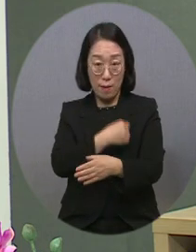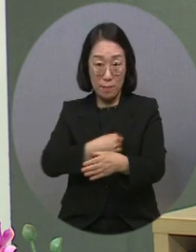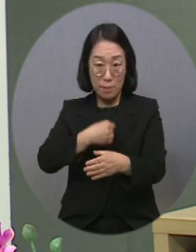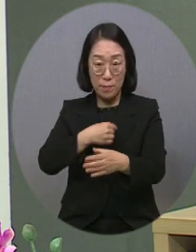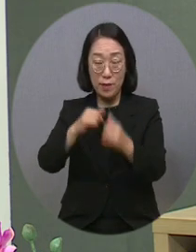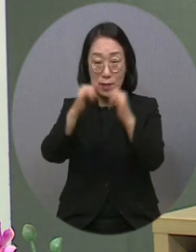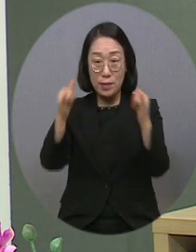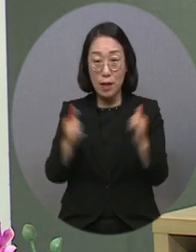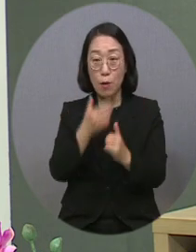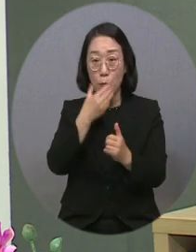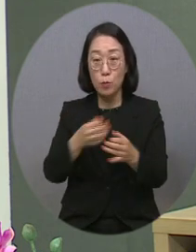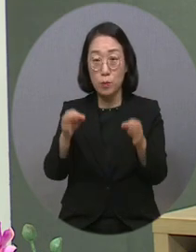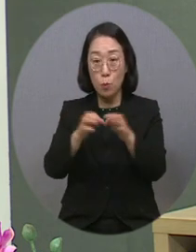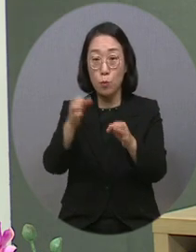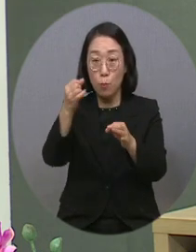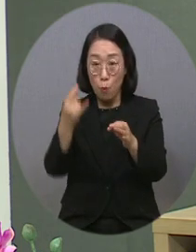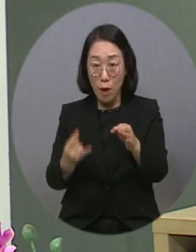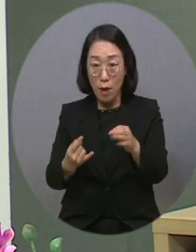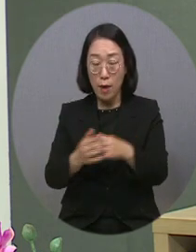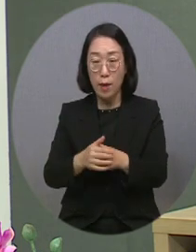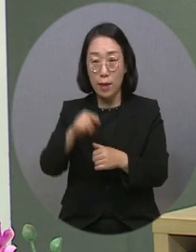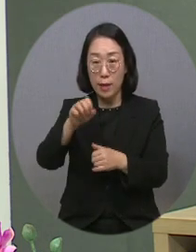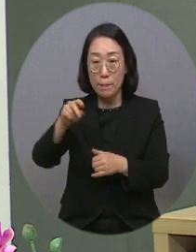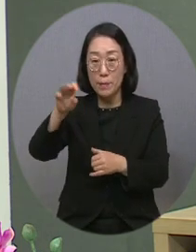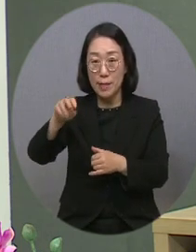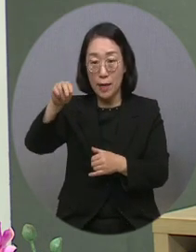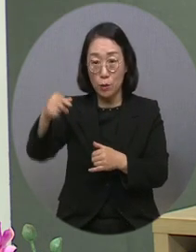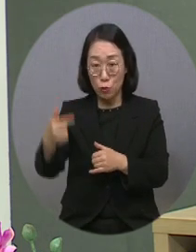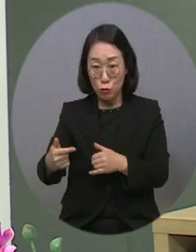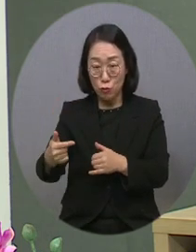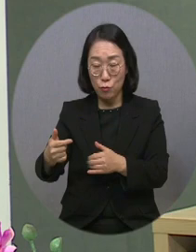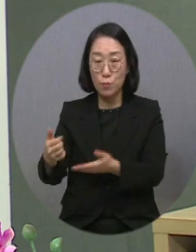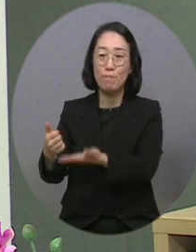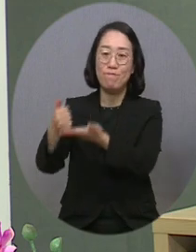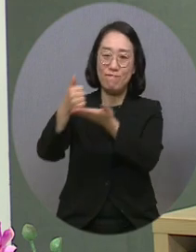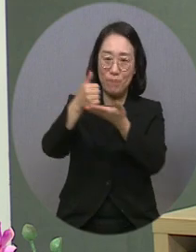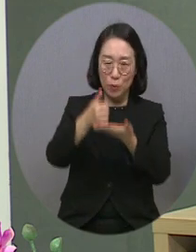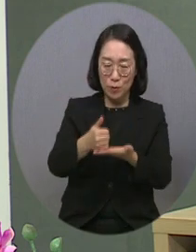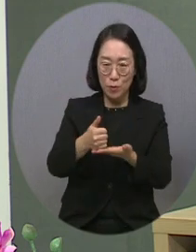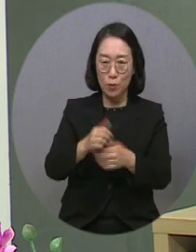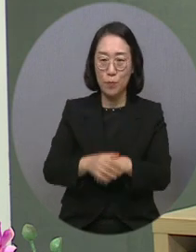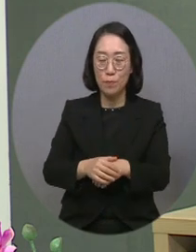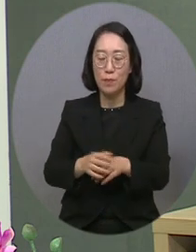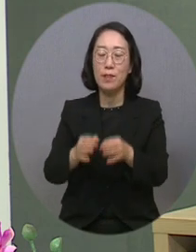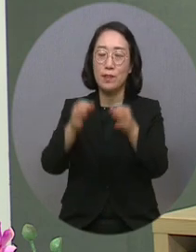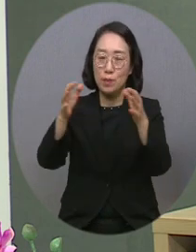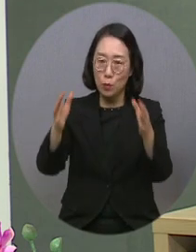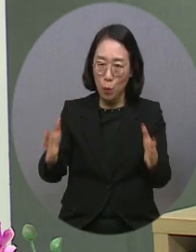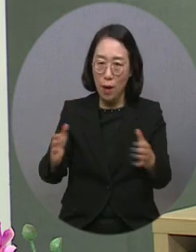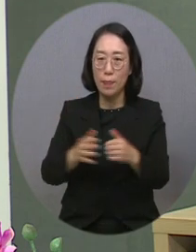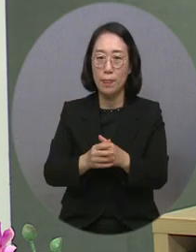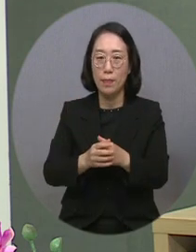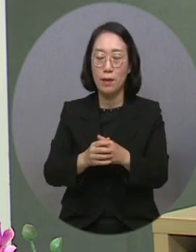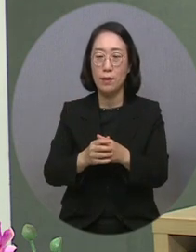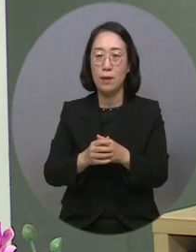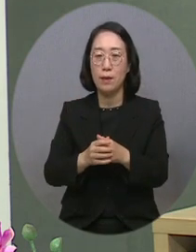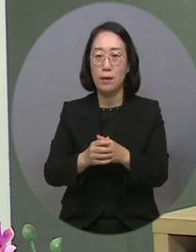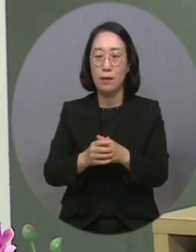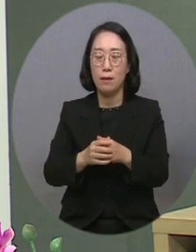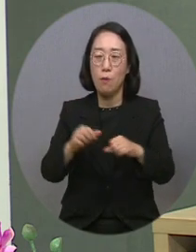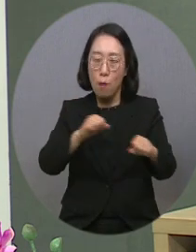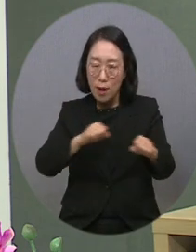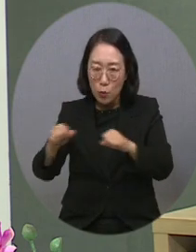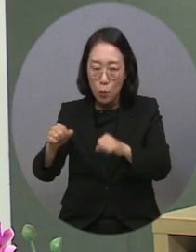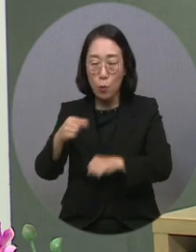사회복지 공동모금회 김상균 사무총장을 모시고 그간의 사랑의 열매